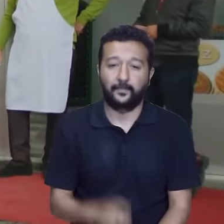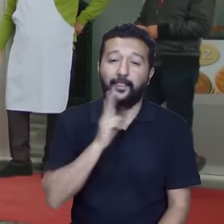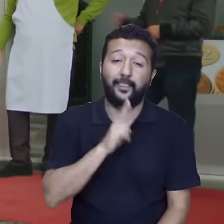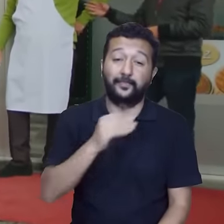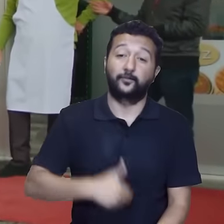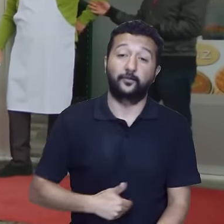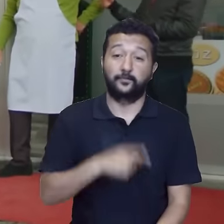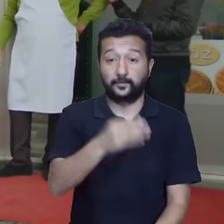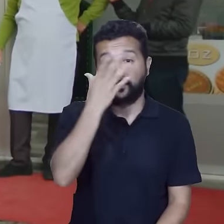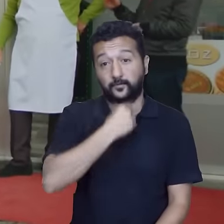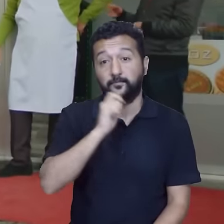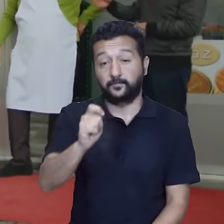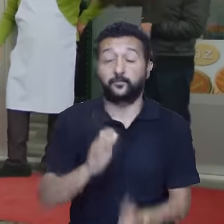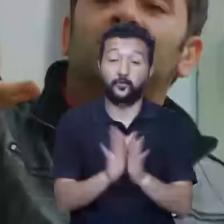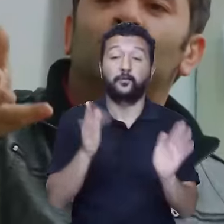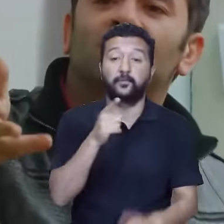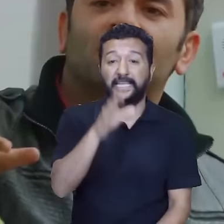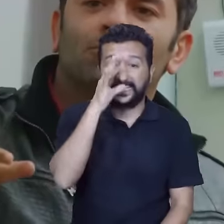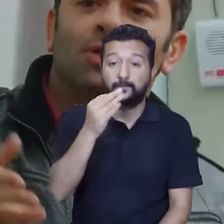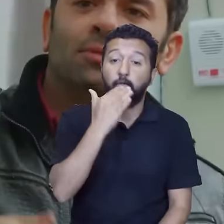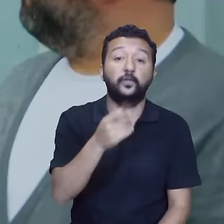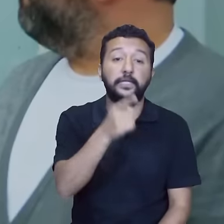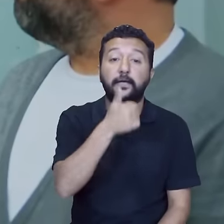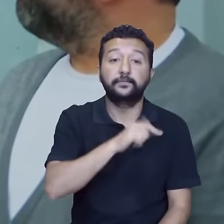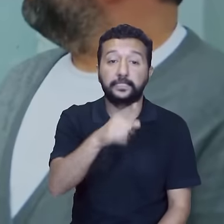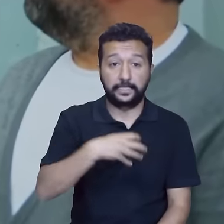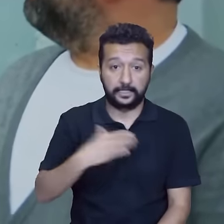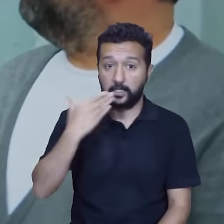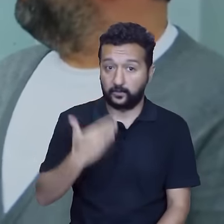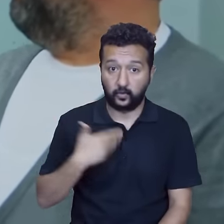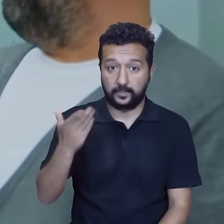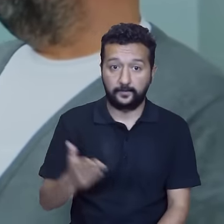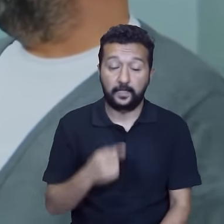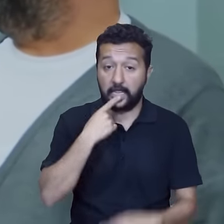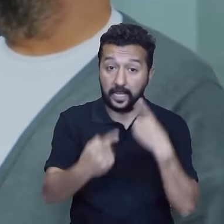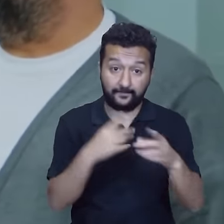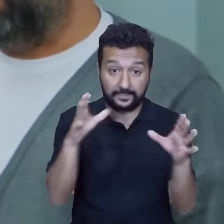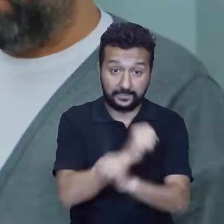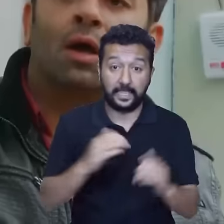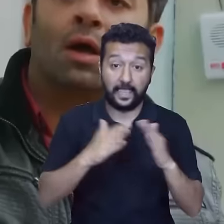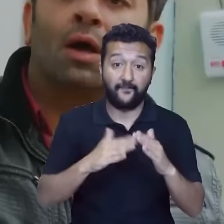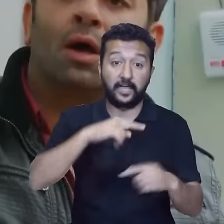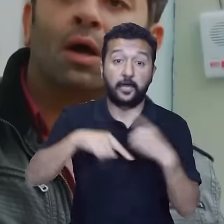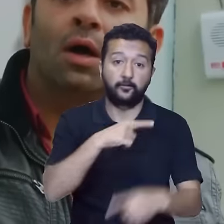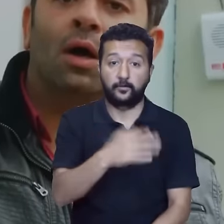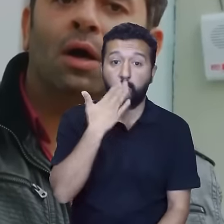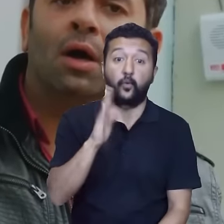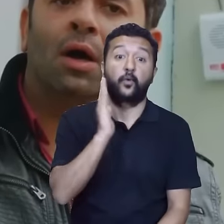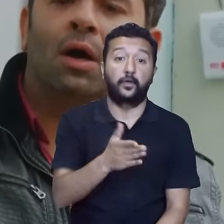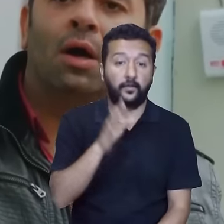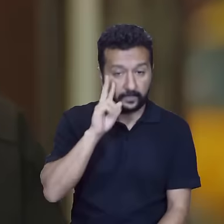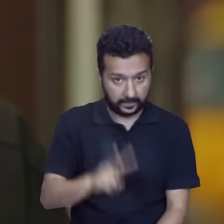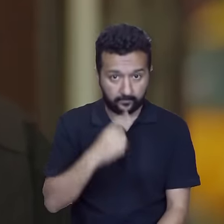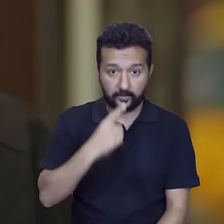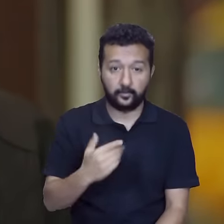Çok komik. Güzeldi ama şimdi kusura bakma. Kim söyledi sana, kim söyledi abi? Kendisi söyledi oğlum. Laf aramızda ev bakıyor. Yok artık.